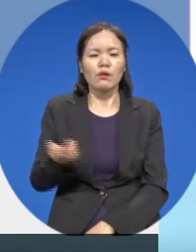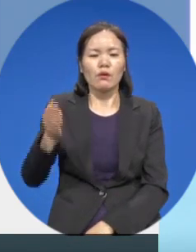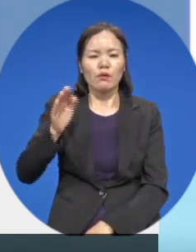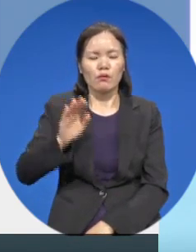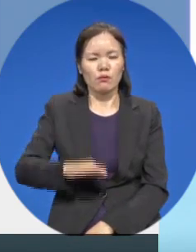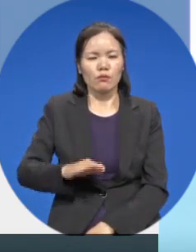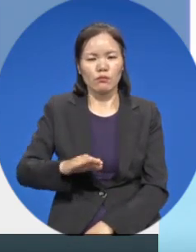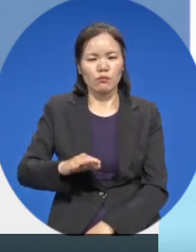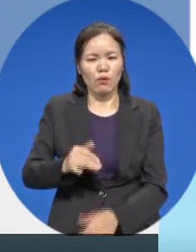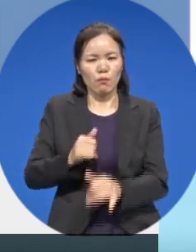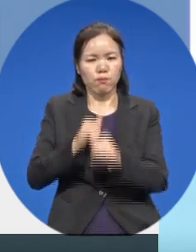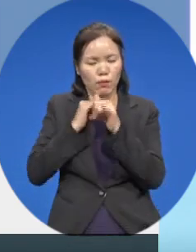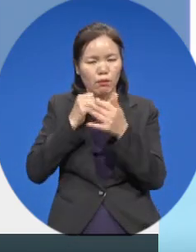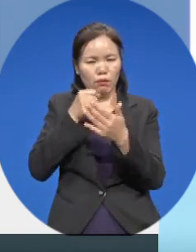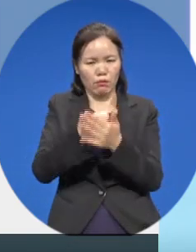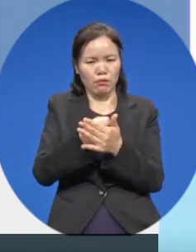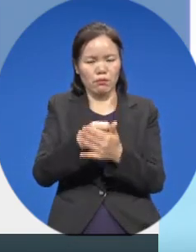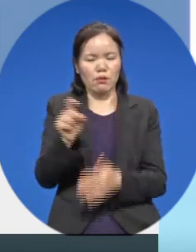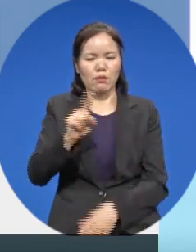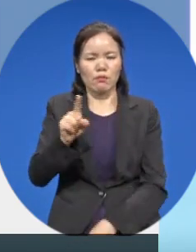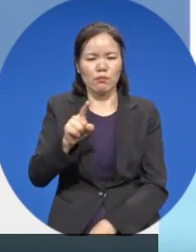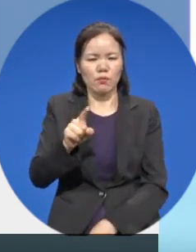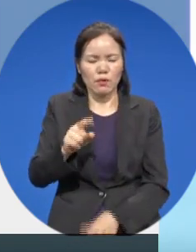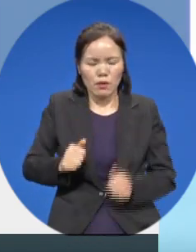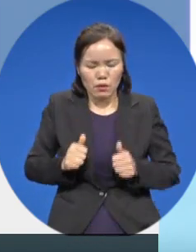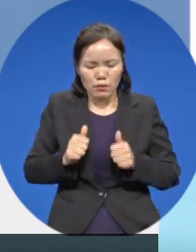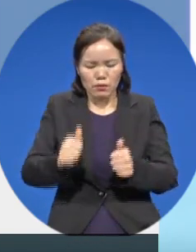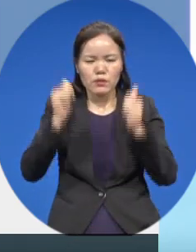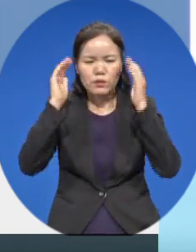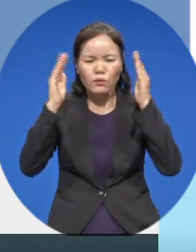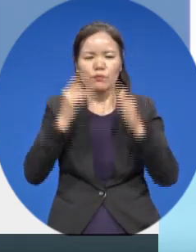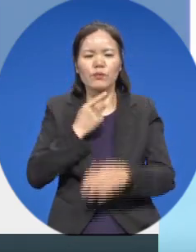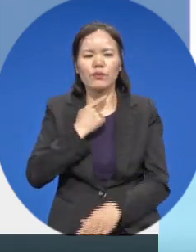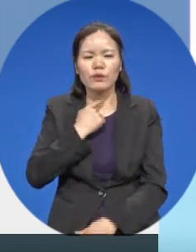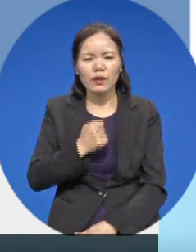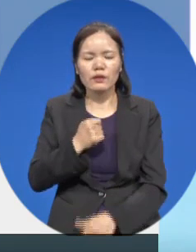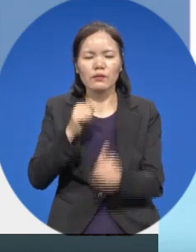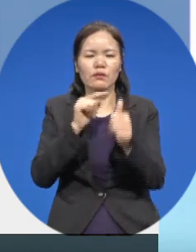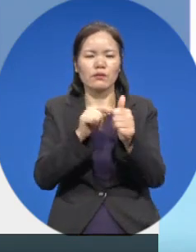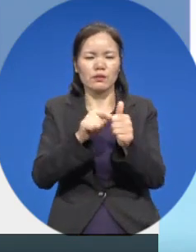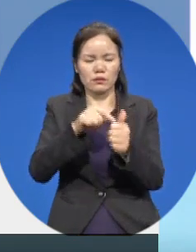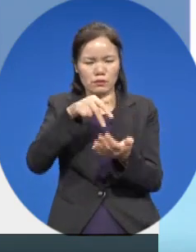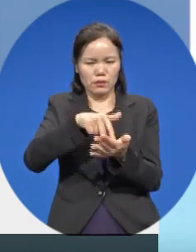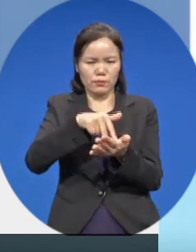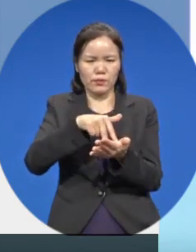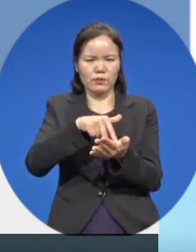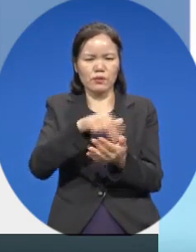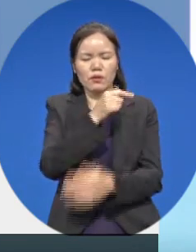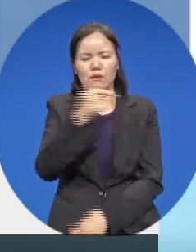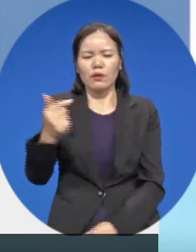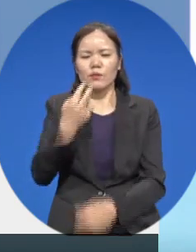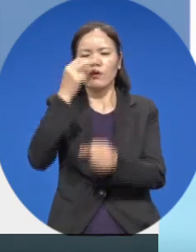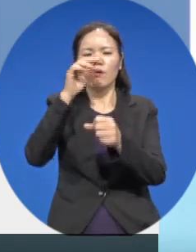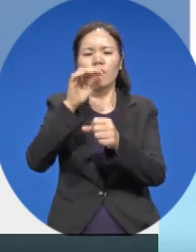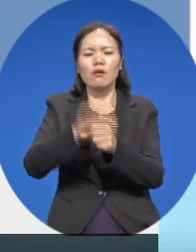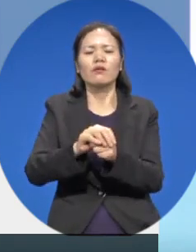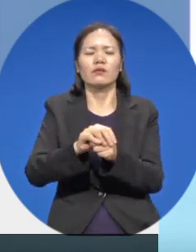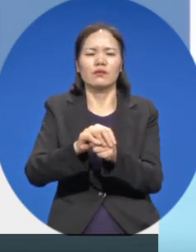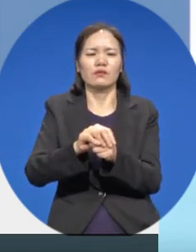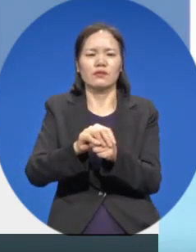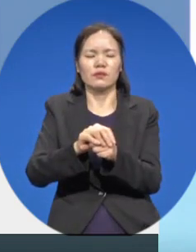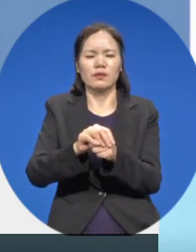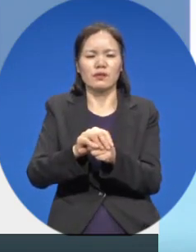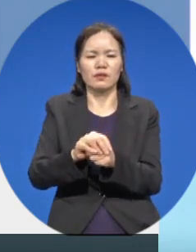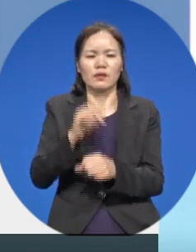자살로 결론이 나는 것은 성실하게 공부를 해왔던 그 이 학생의 입장에서 사실 너무 억울한 것이 아닌가 라고 하는 그런